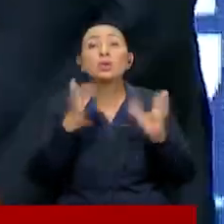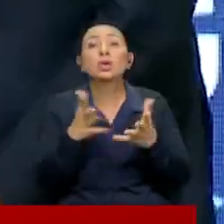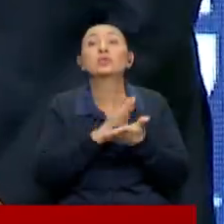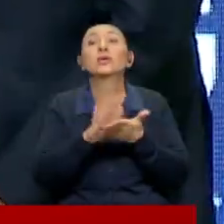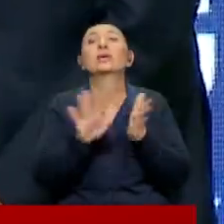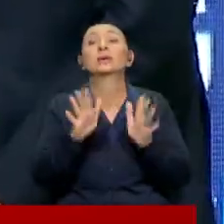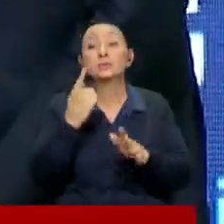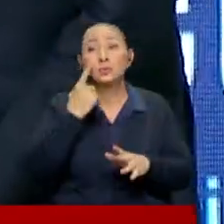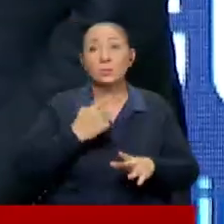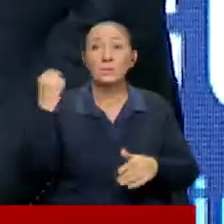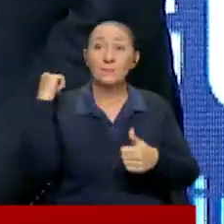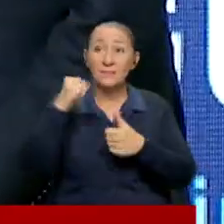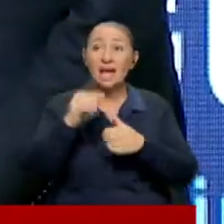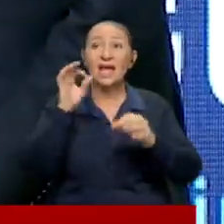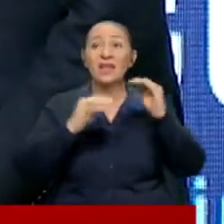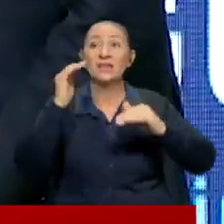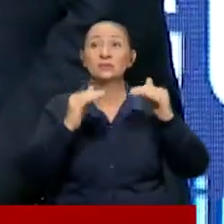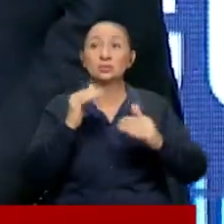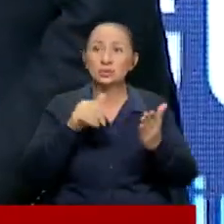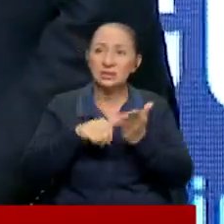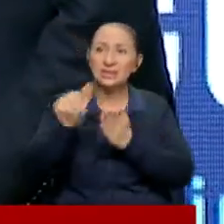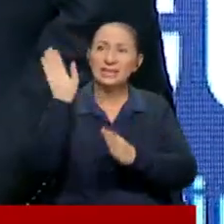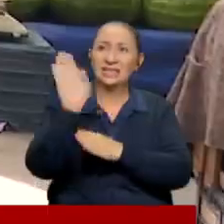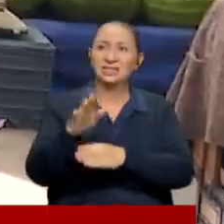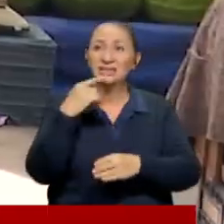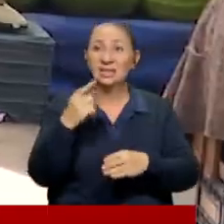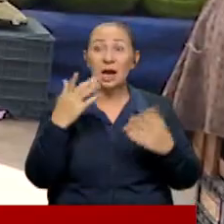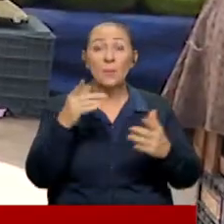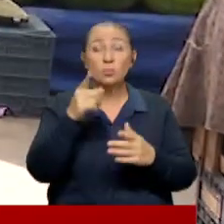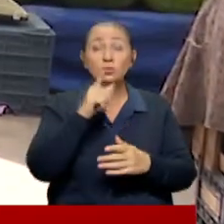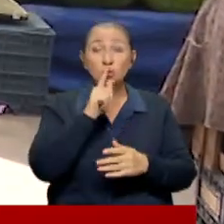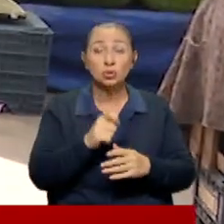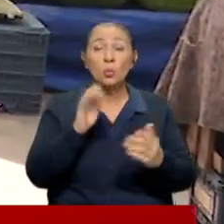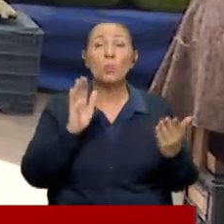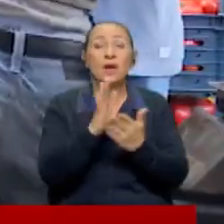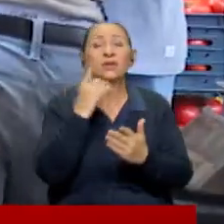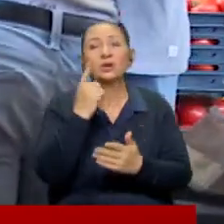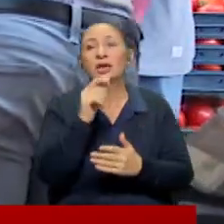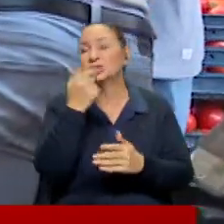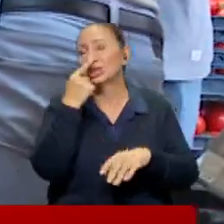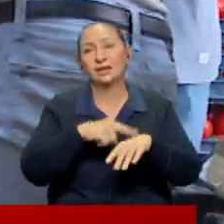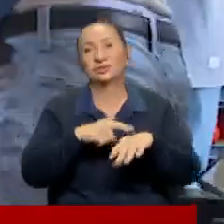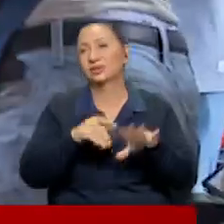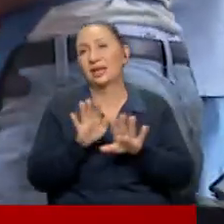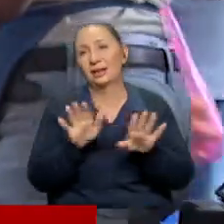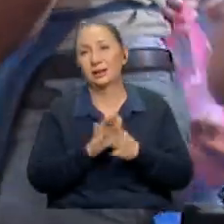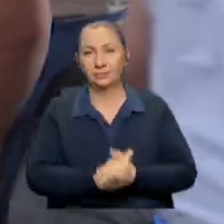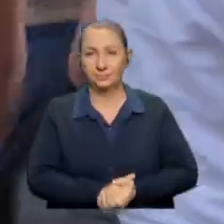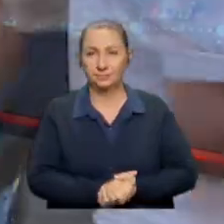düzeltemez. Cumhurbaşkanı bir kez daha enflasyonun üstesinden geleceğiz dedi ama bu vaat muhalefete göre hiç inandırıcı değil.